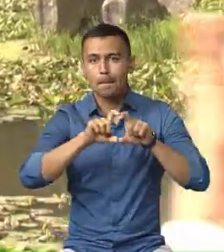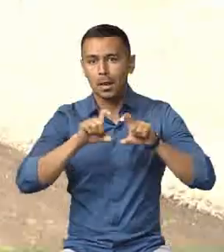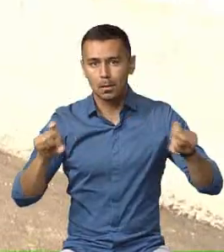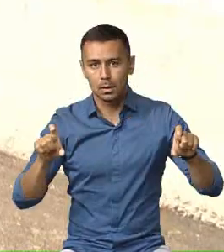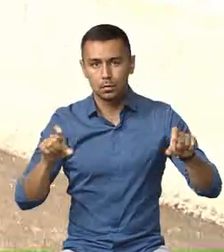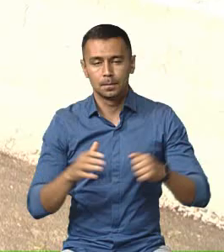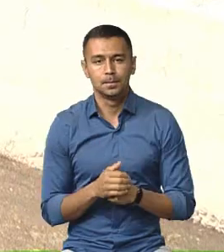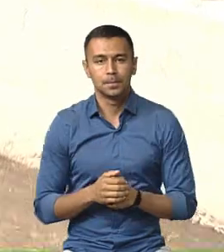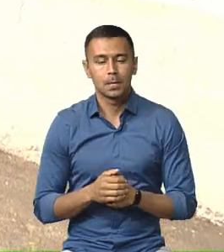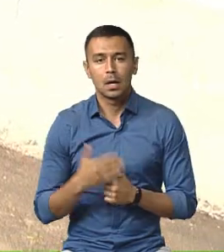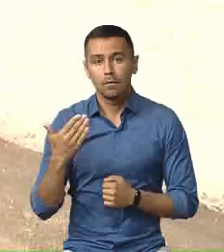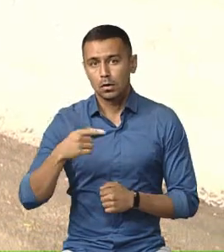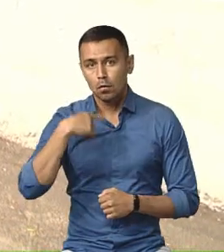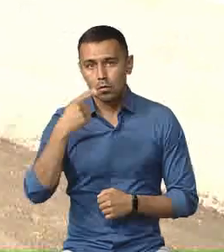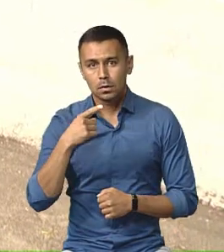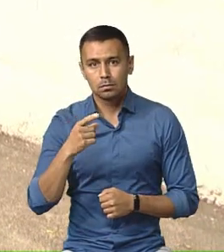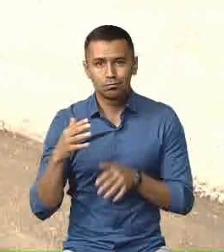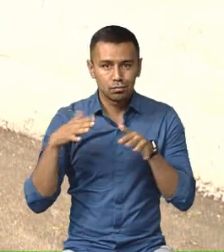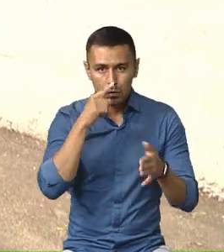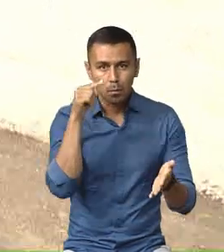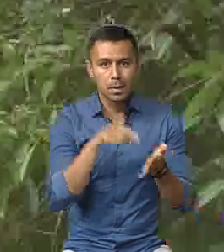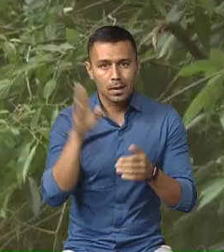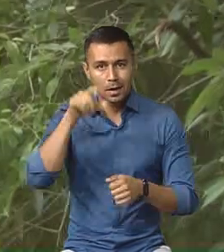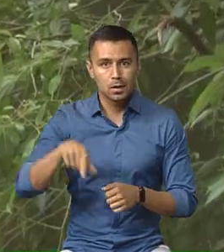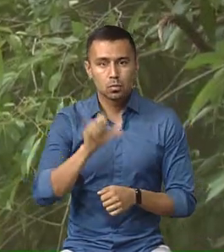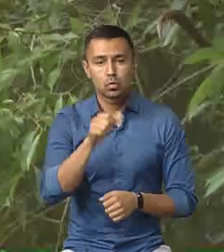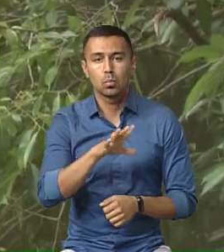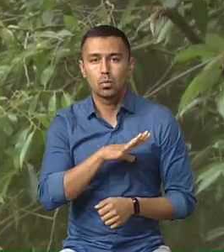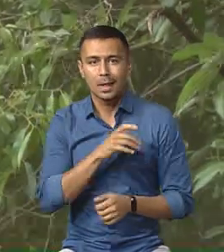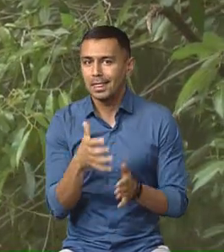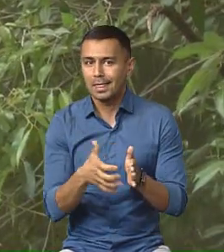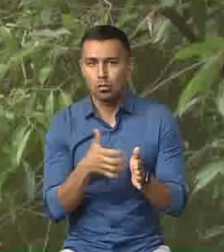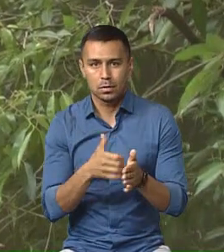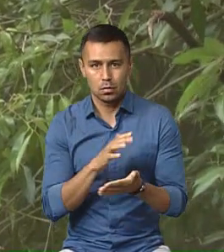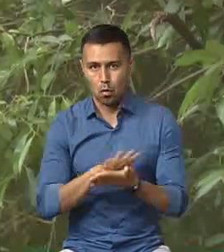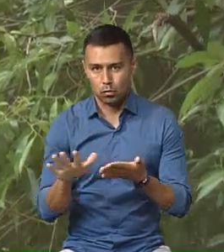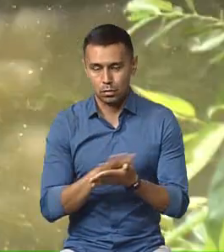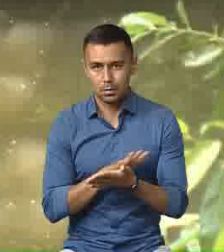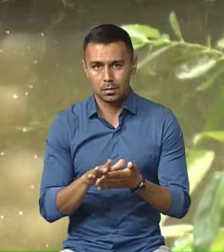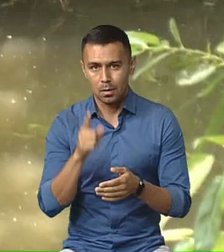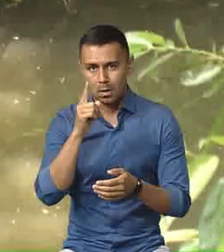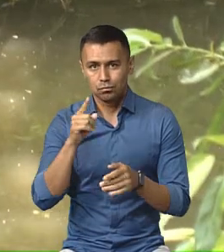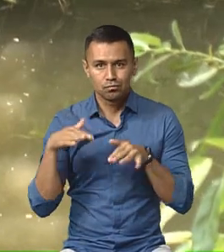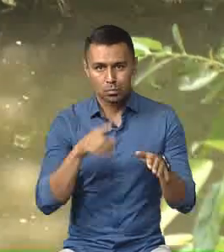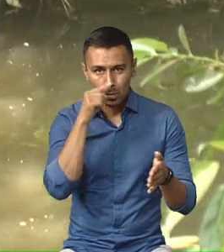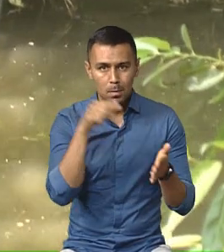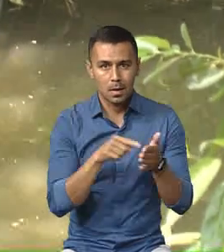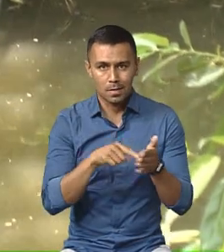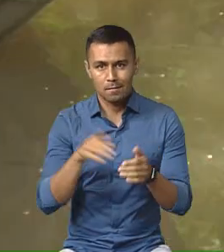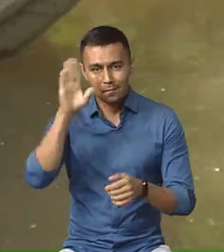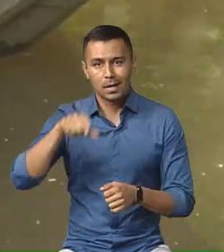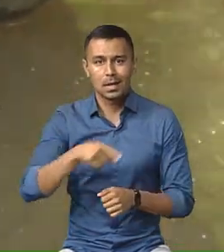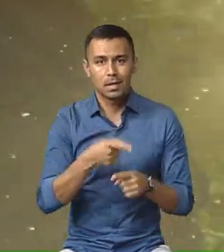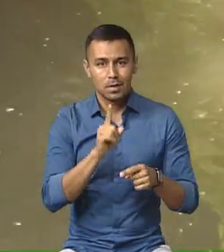Павло Везденецький. За його словами, стоки, що впадають у річку, можуть бути недостатньо очищені. Стоки потрапляють в Південний Буг. Ці стоки